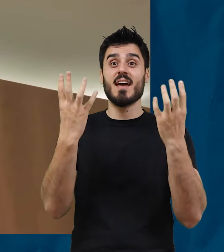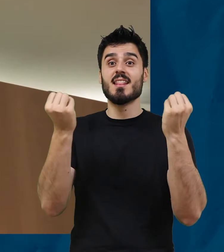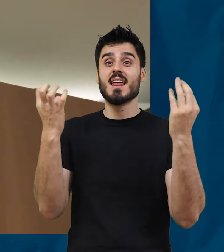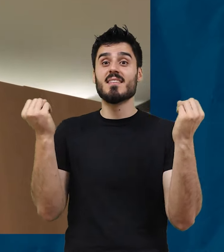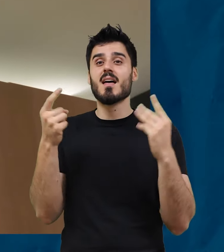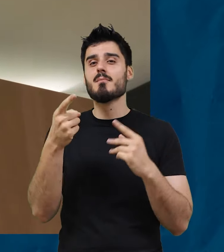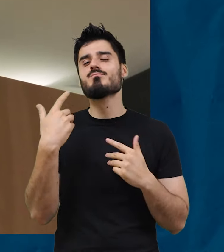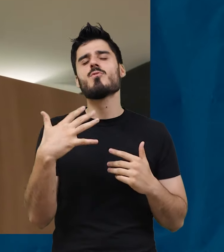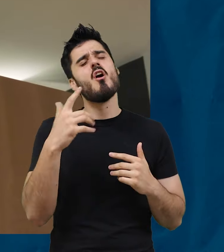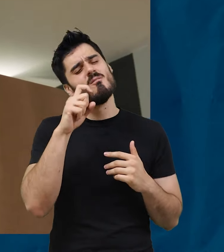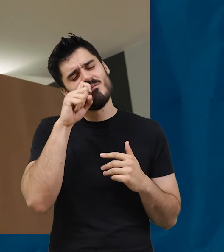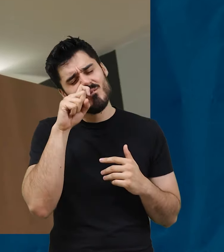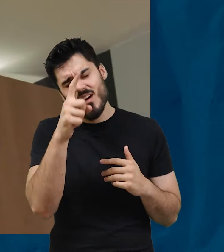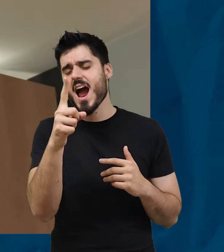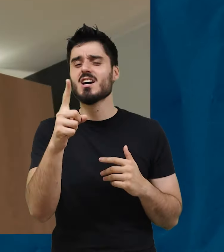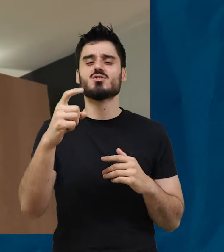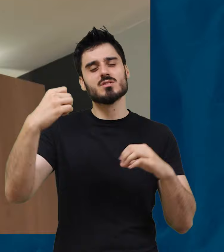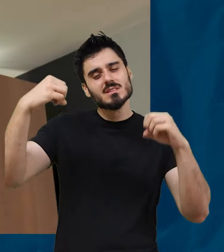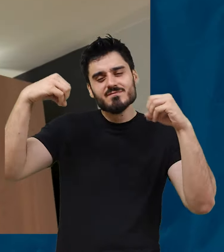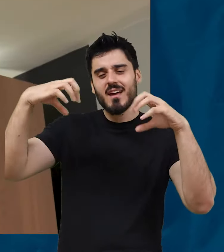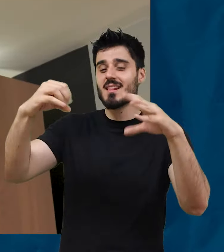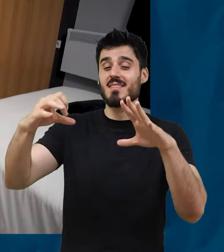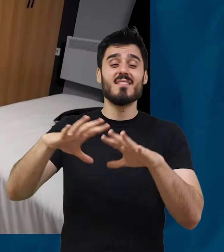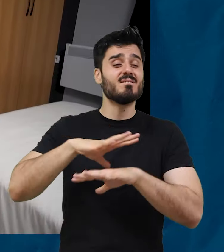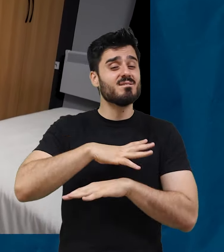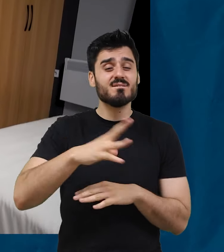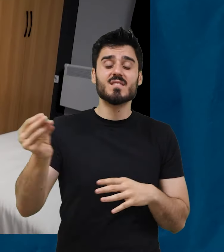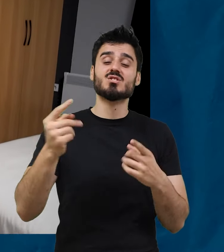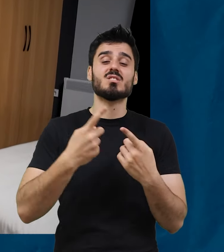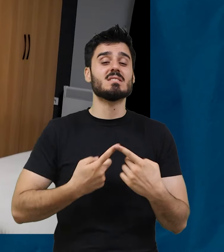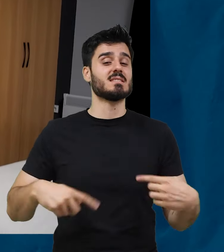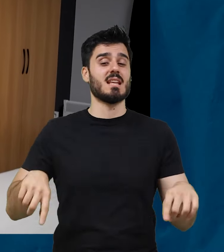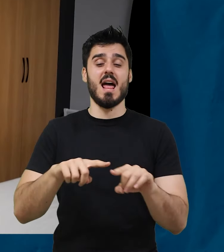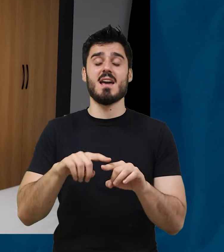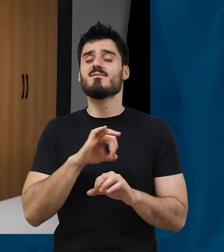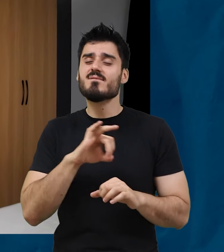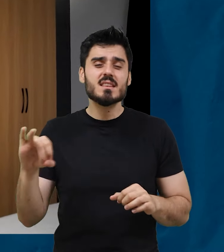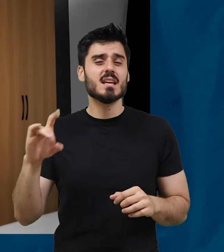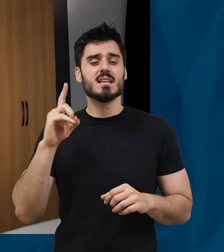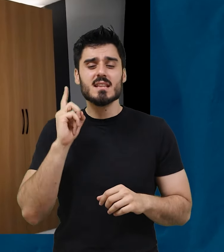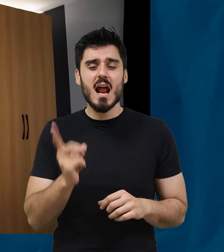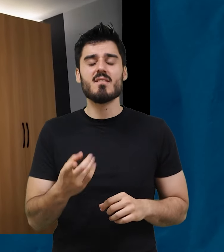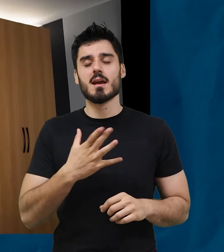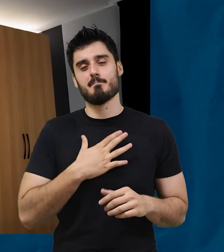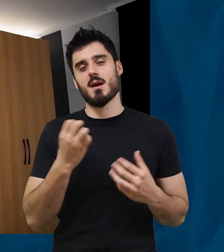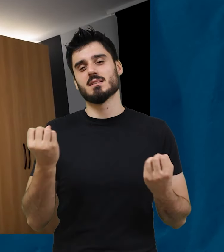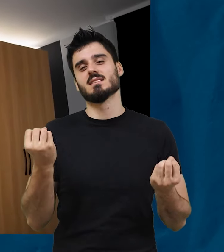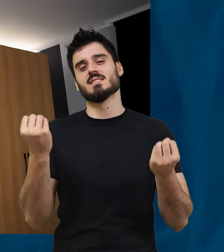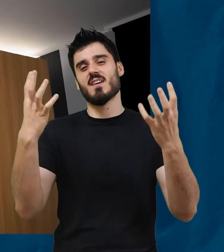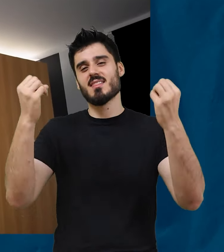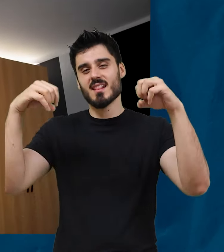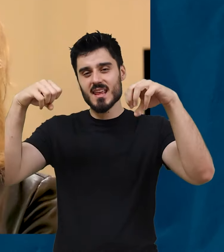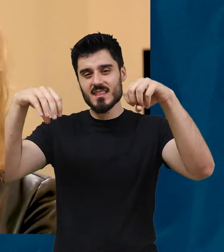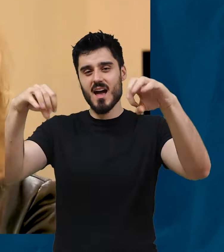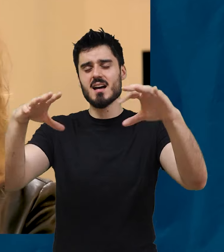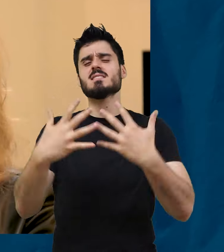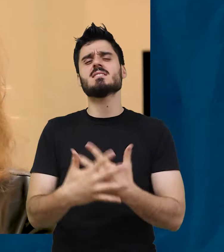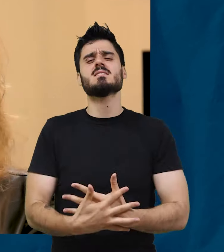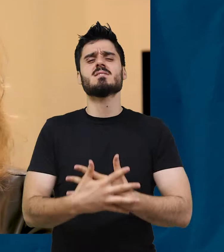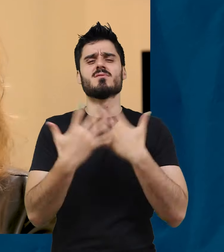Осветлението винаги за мен е било много важно, за всяка стая. Във всяка стая винаги съм държала да имам осветление, да